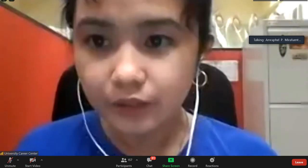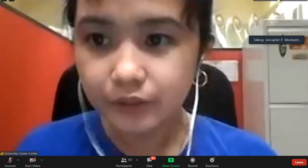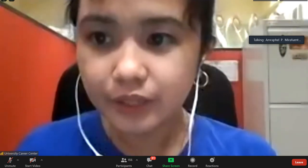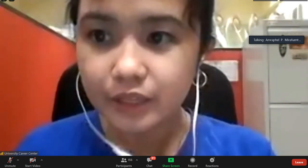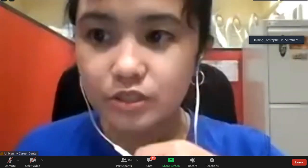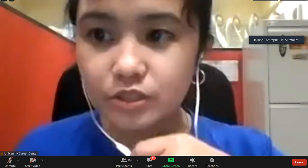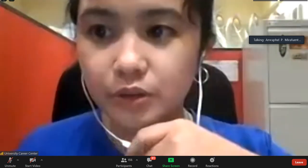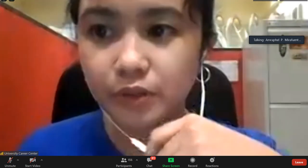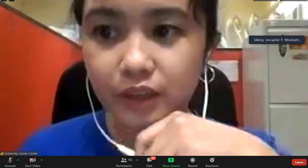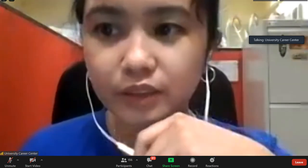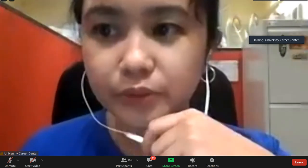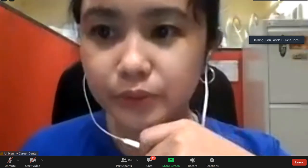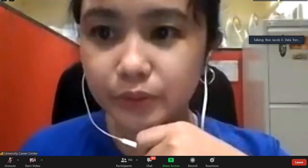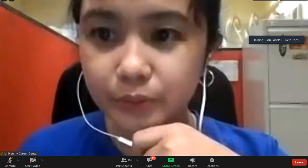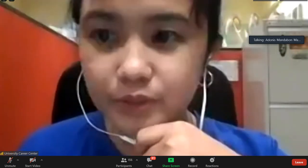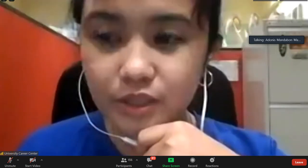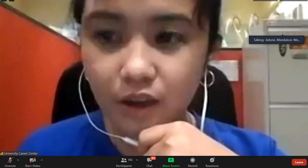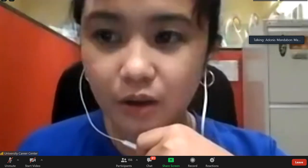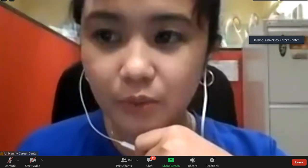Okay, okay, ma'am.